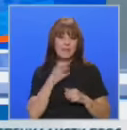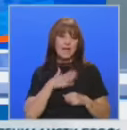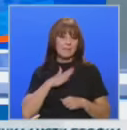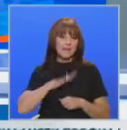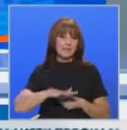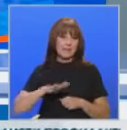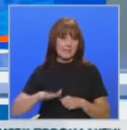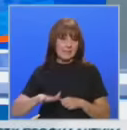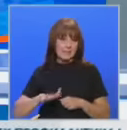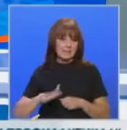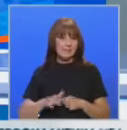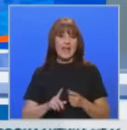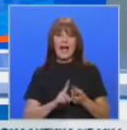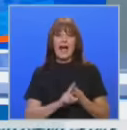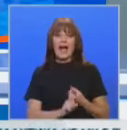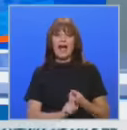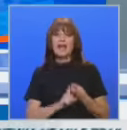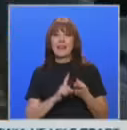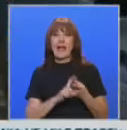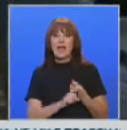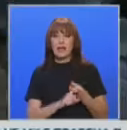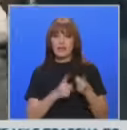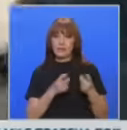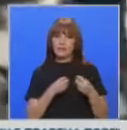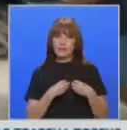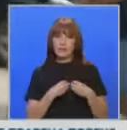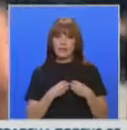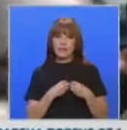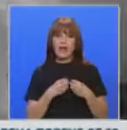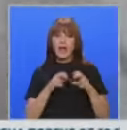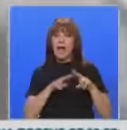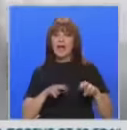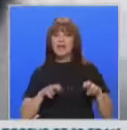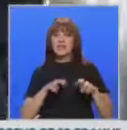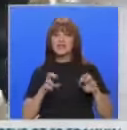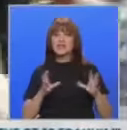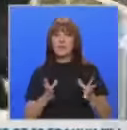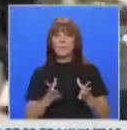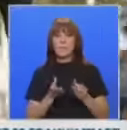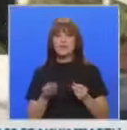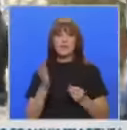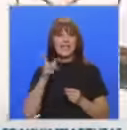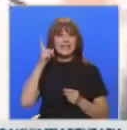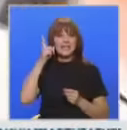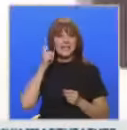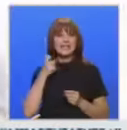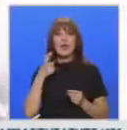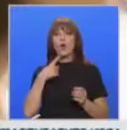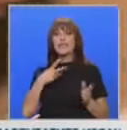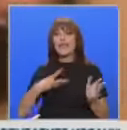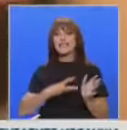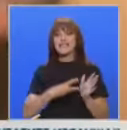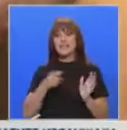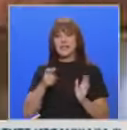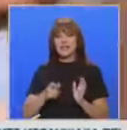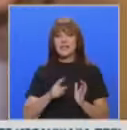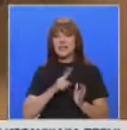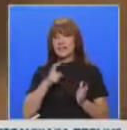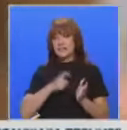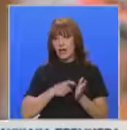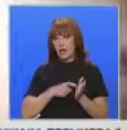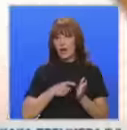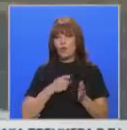бъде обжалвана. Карина Караниотова разказва. Разследването започнало след сигнал от сириец, незаконно преминал